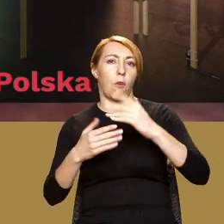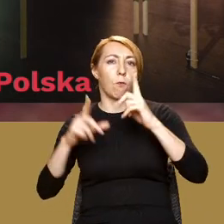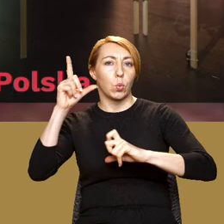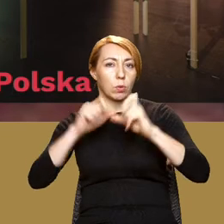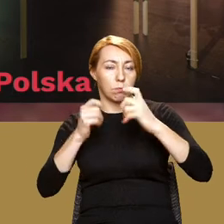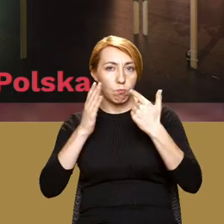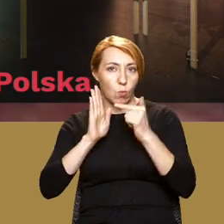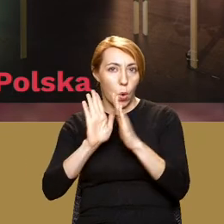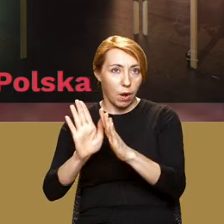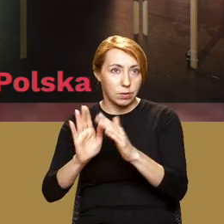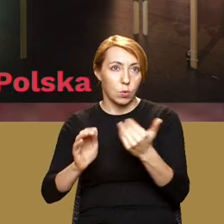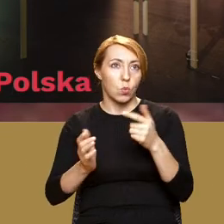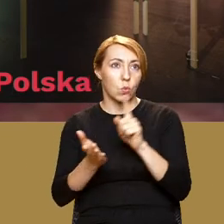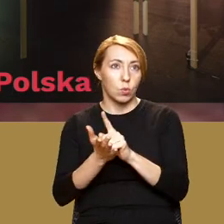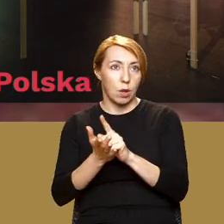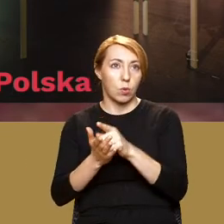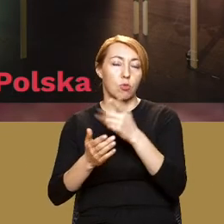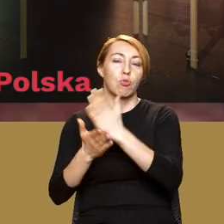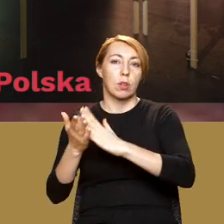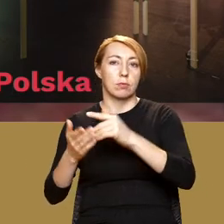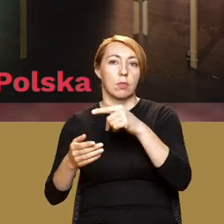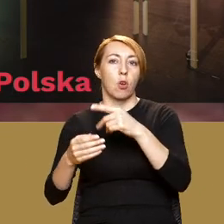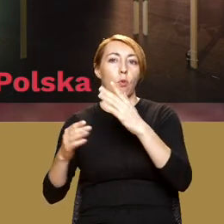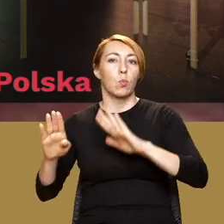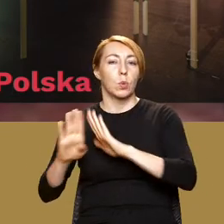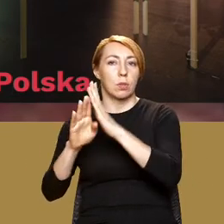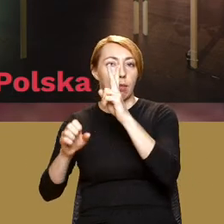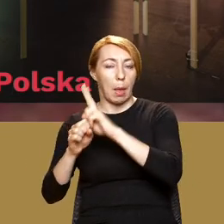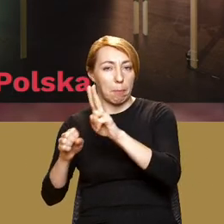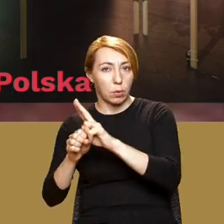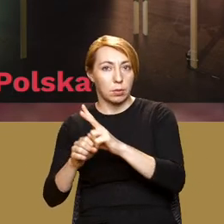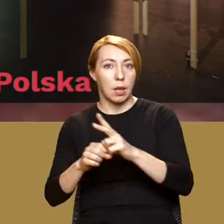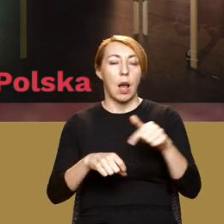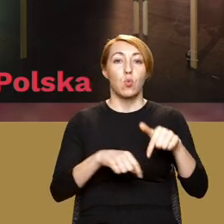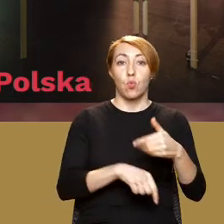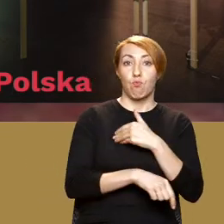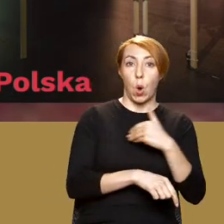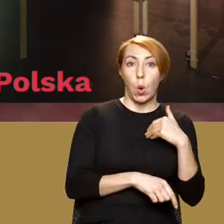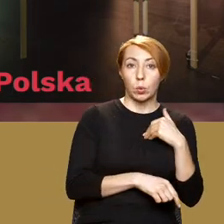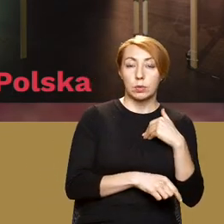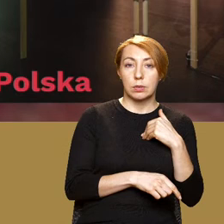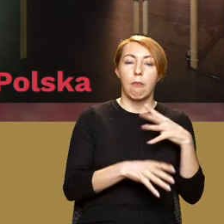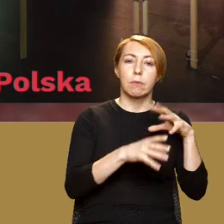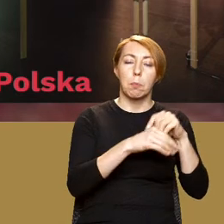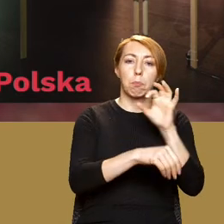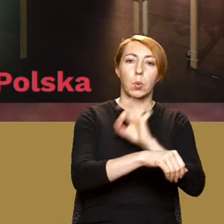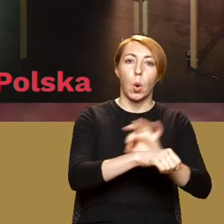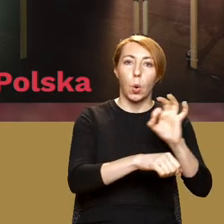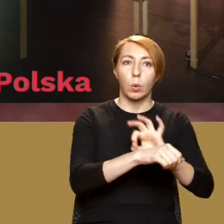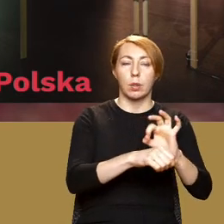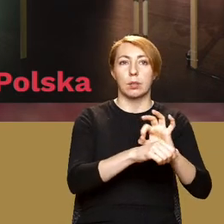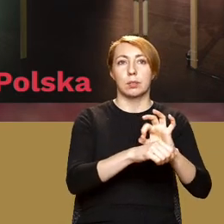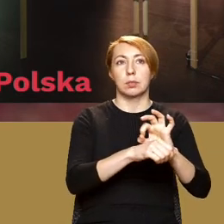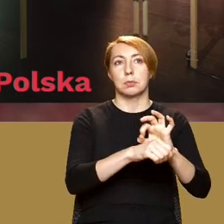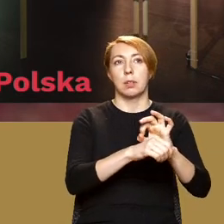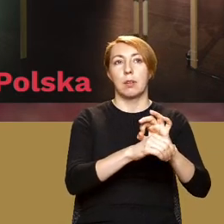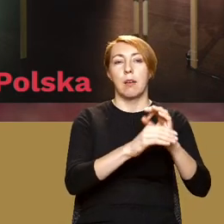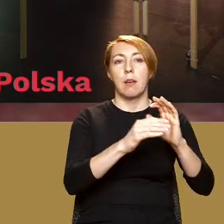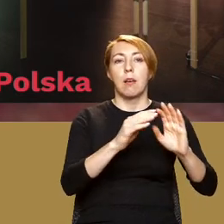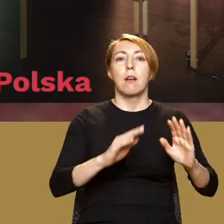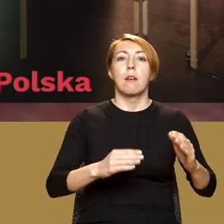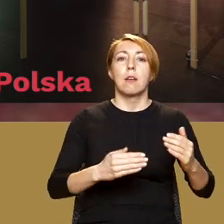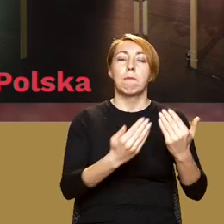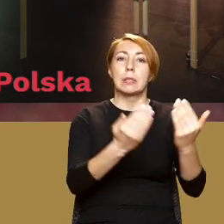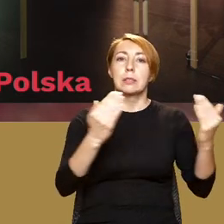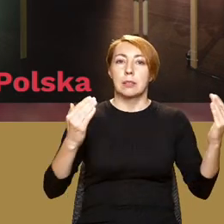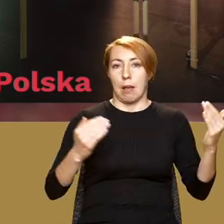zorganizowana właśnie w tym muzeum w Japonii, a z kolei w Polsce w ramach projektu takiej wystawy, zresztą podróżującej z